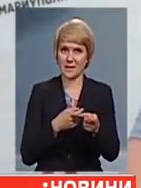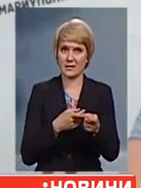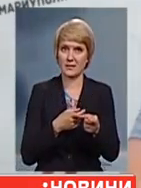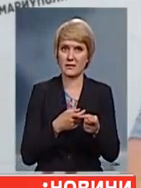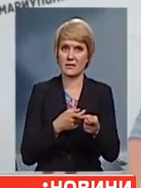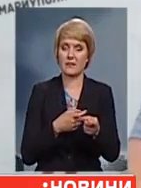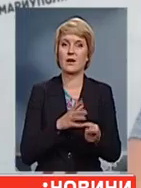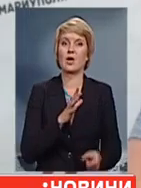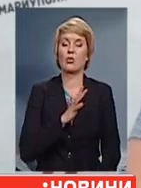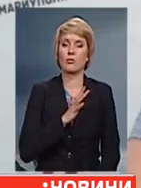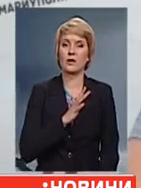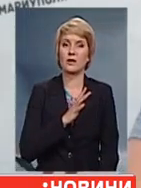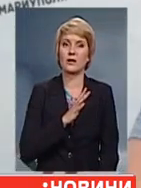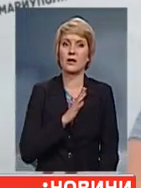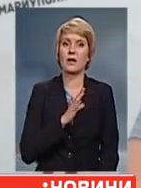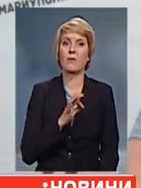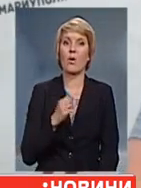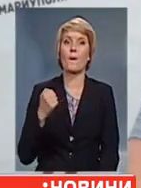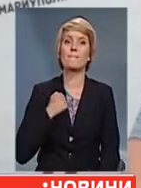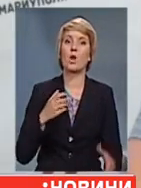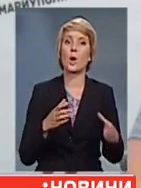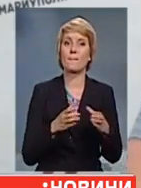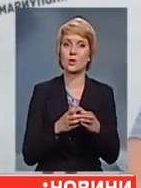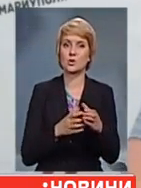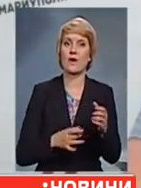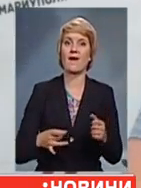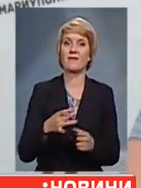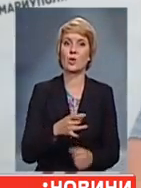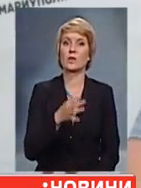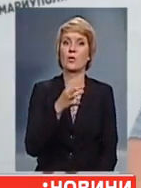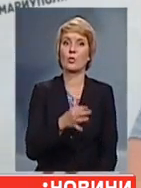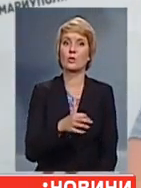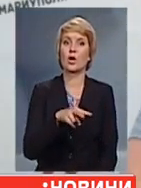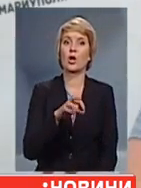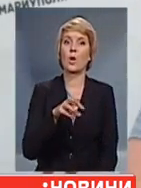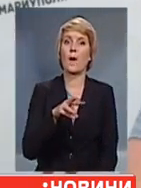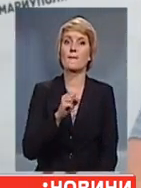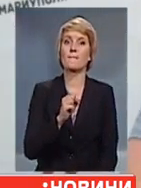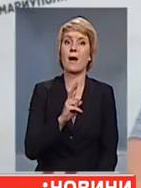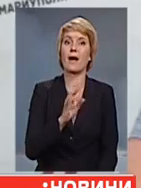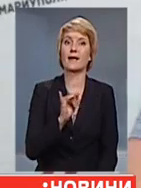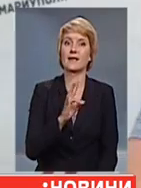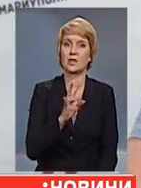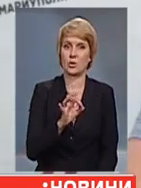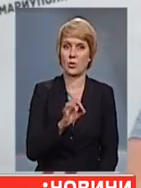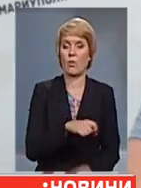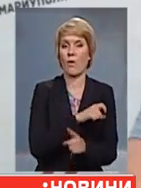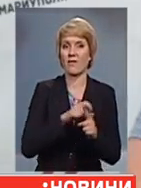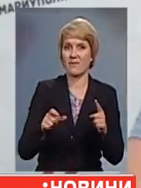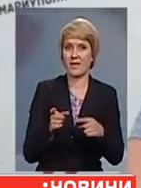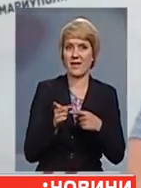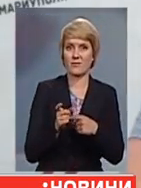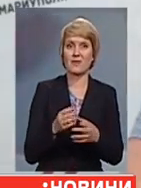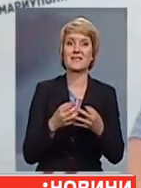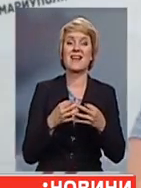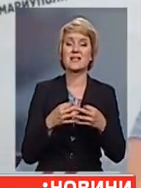вооружения был произведен по блокпосту в районе населенного пункта Ломакино. Ответным огнем из